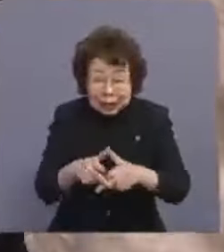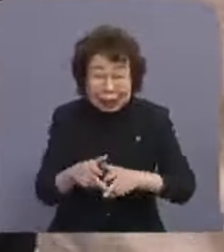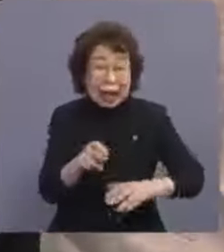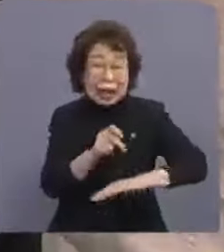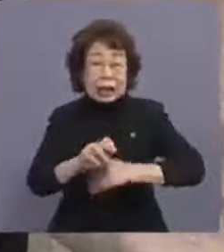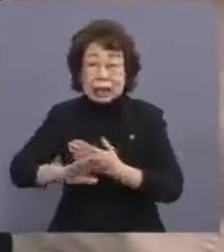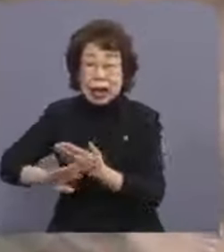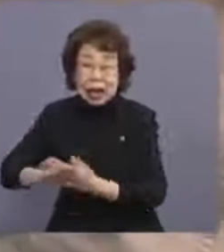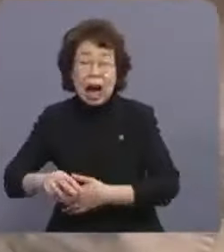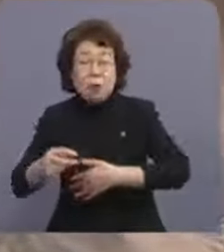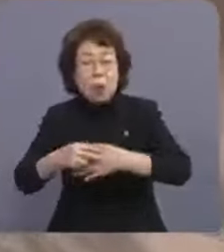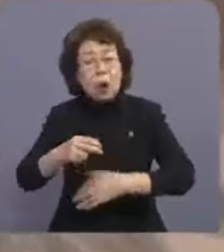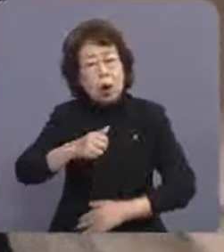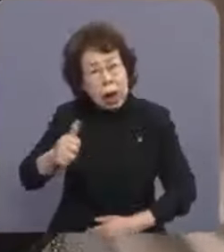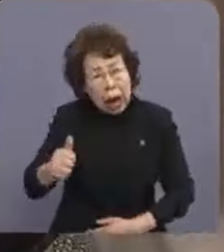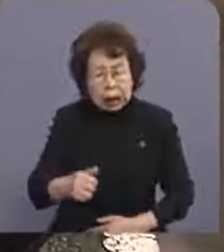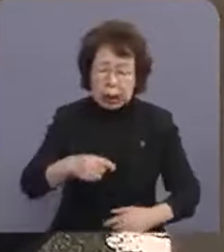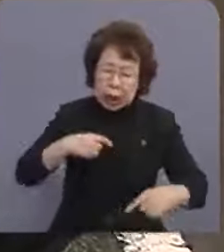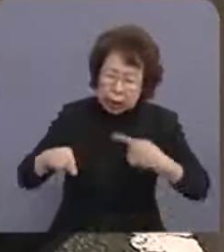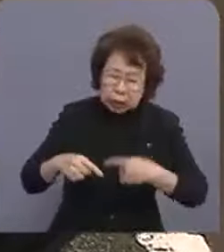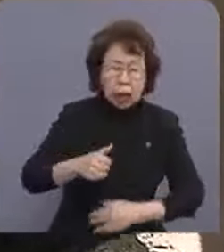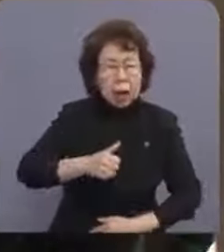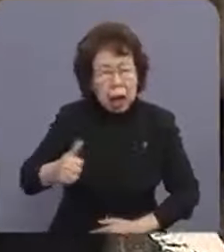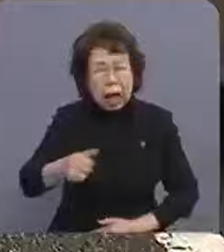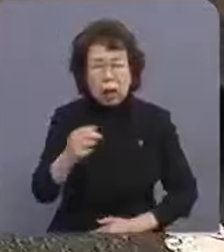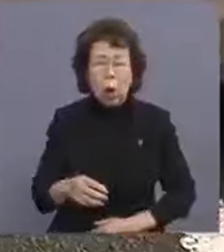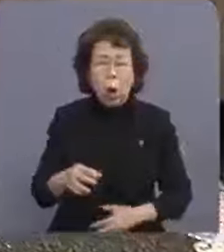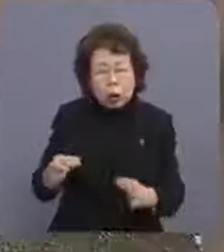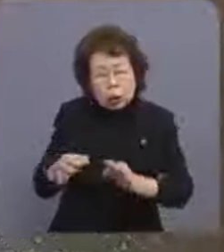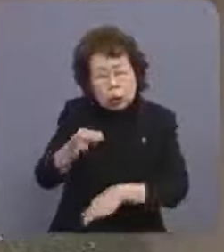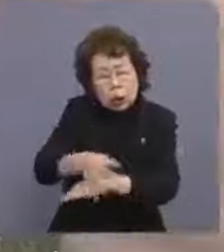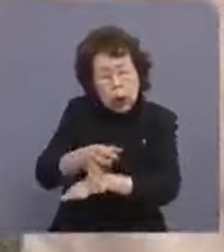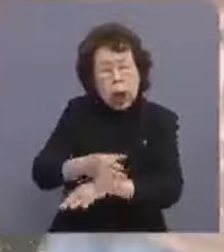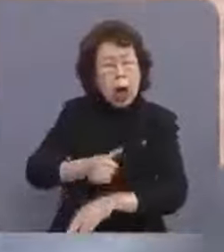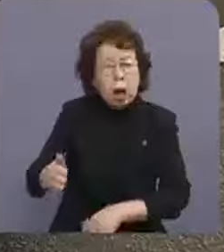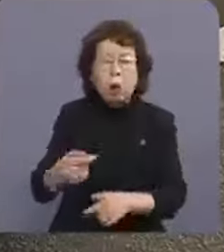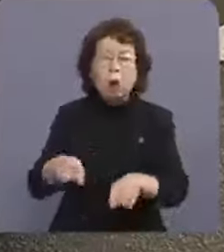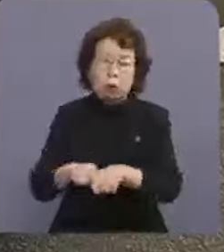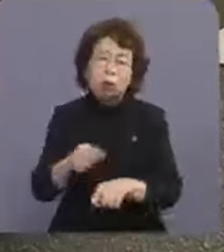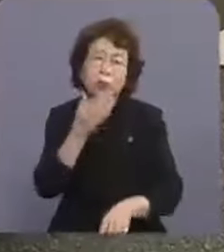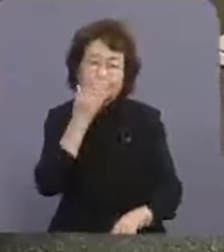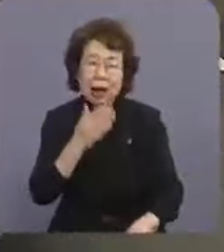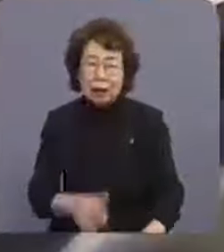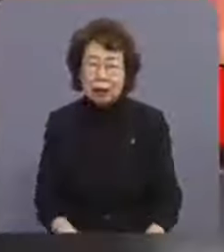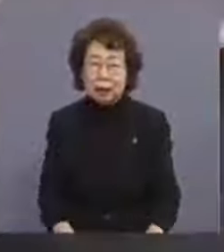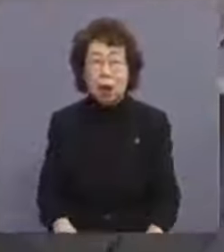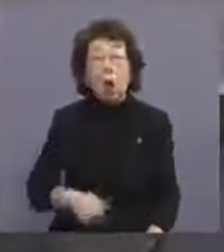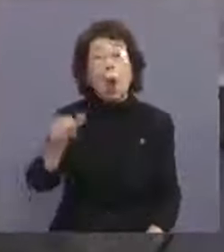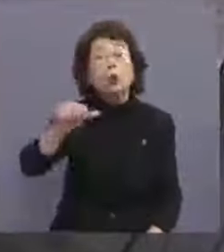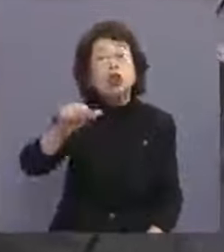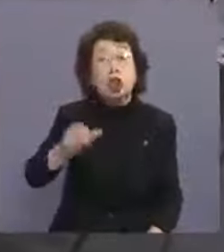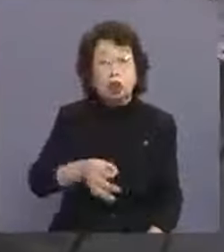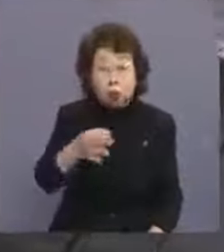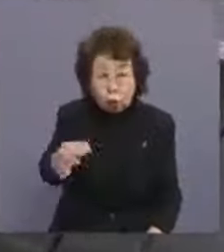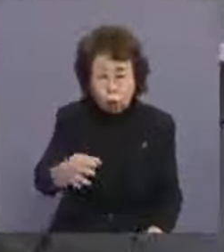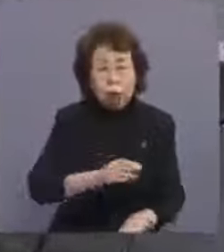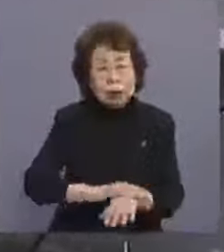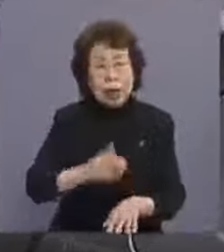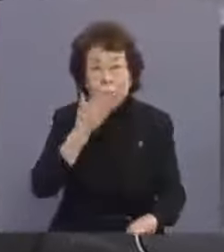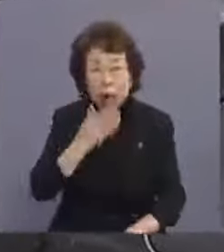달리 병원 방문이나 행정 업무뿐 아니라 장보기까지 함께할 수 있습니다. 최대 5천 원이면 이용할 수